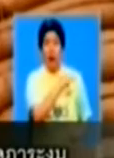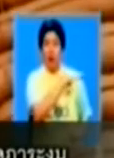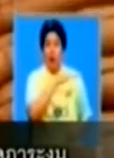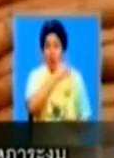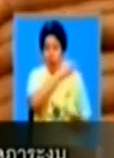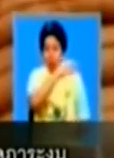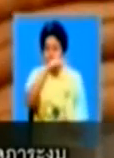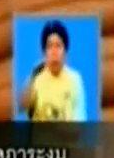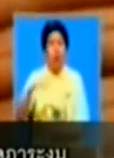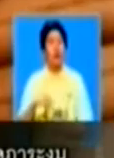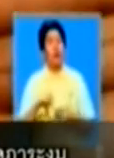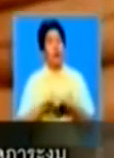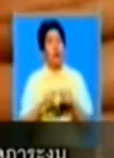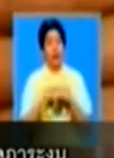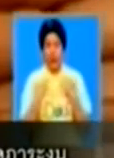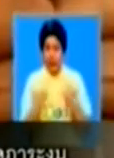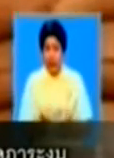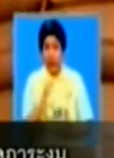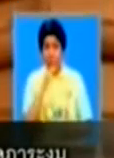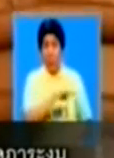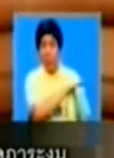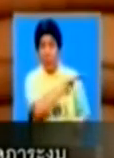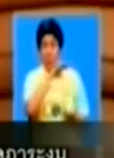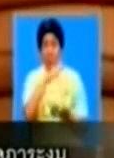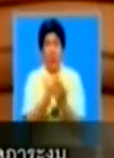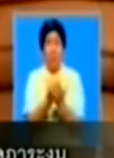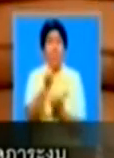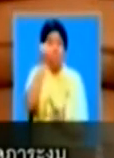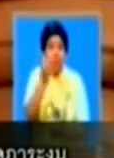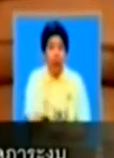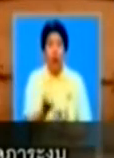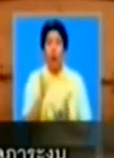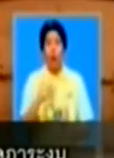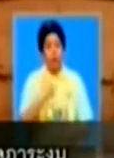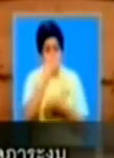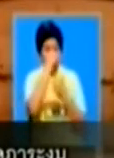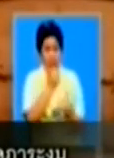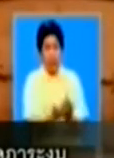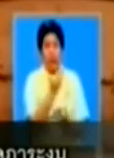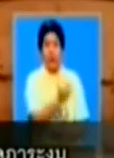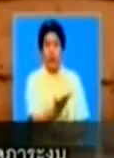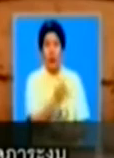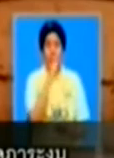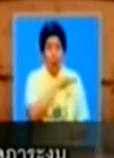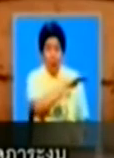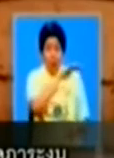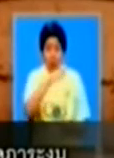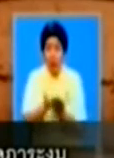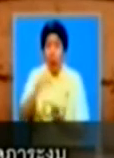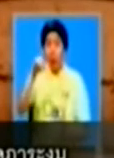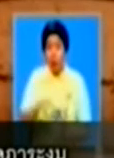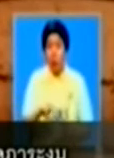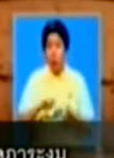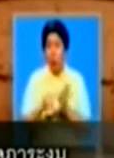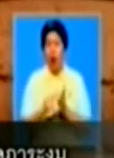บายข้าวในคลังก็บอกว่านับว่าเป็นปัญหาอย่างมากเลยสำหรับเรื่องนี้นะเนื่องจากหากจะจำหน่ายข้าวในราคาที่สูงก็ไม่มีคนที่จะ